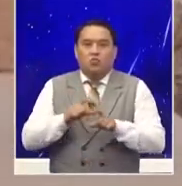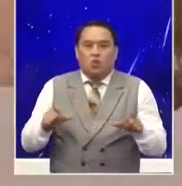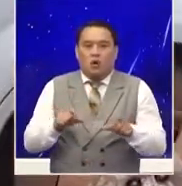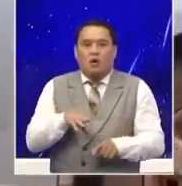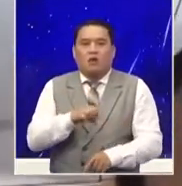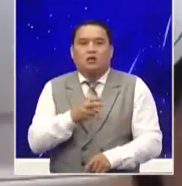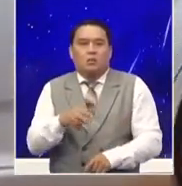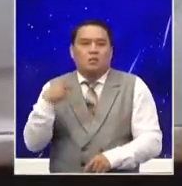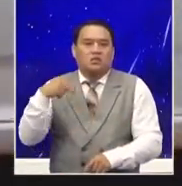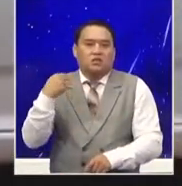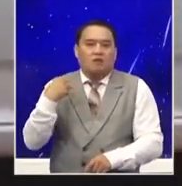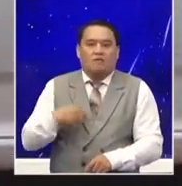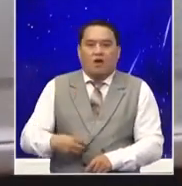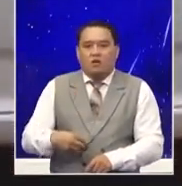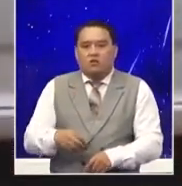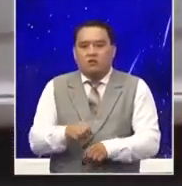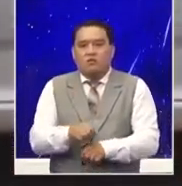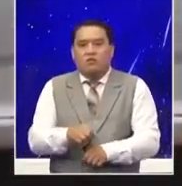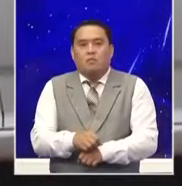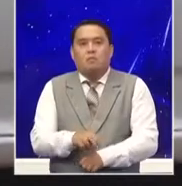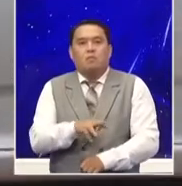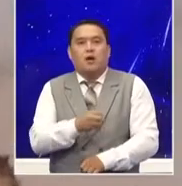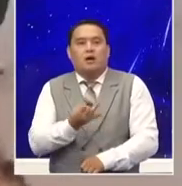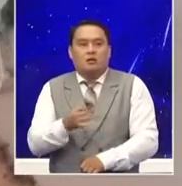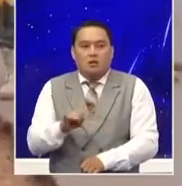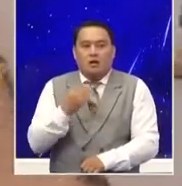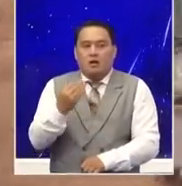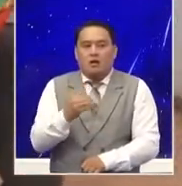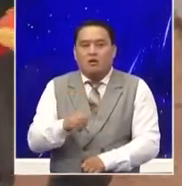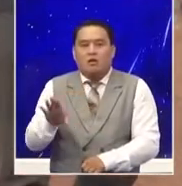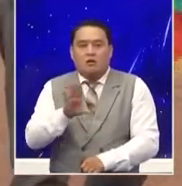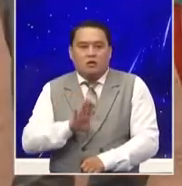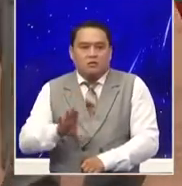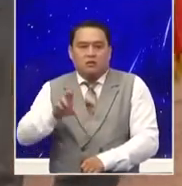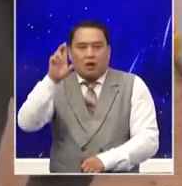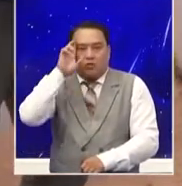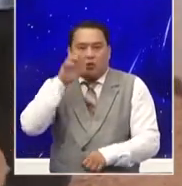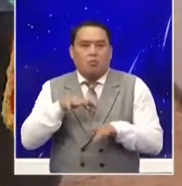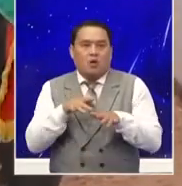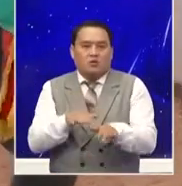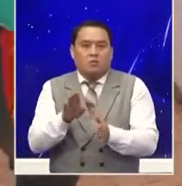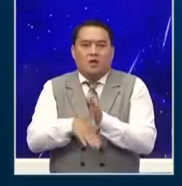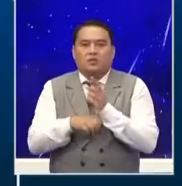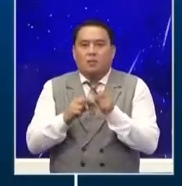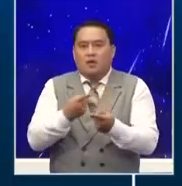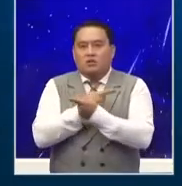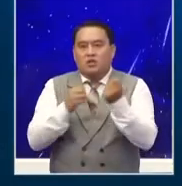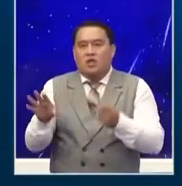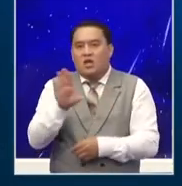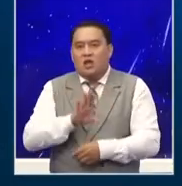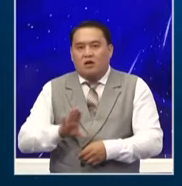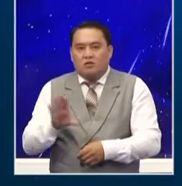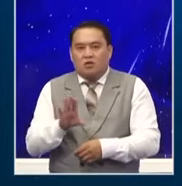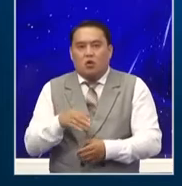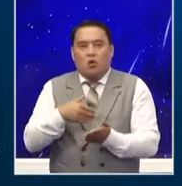Кати. Президент Франции осудил происходящее в Мали. Верховный представитель ЕС по иностранным делам и политике безопасности заявил, что